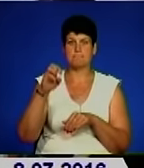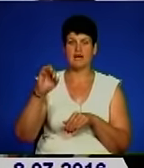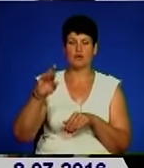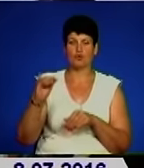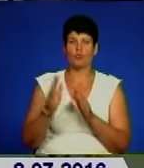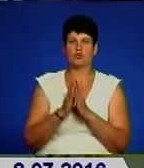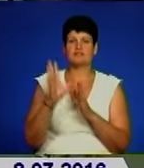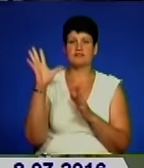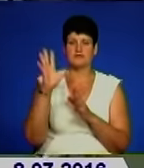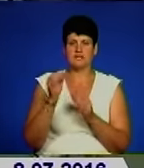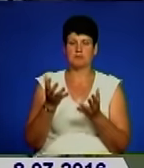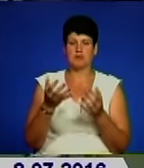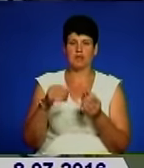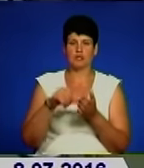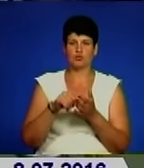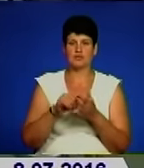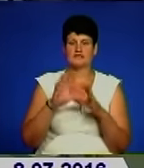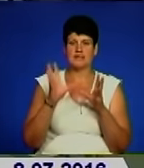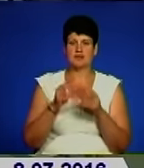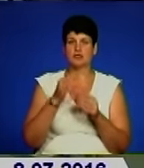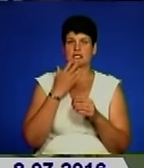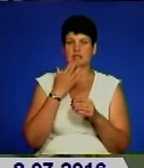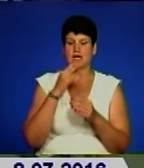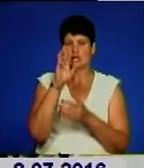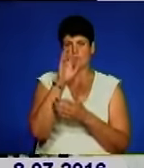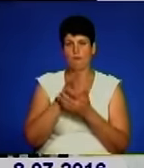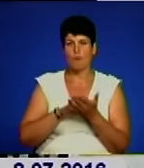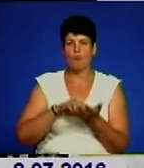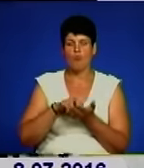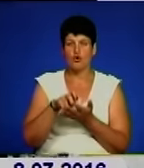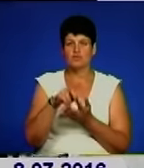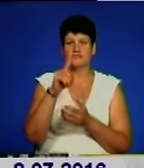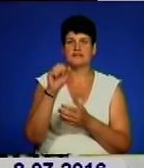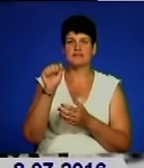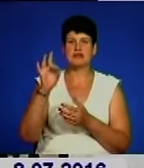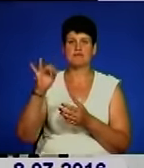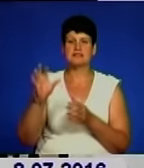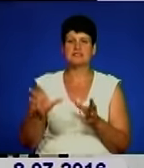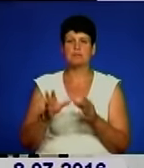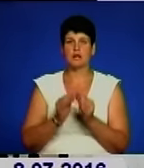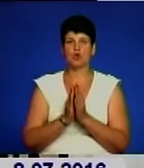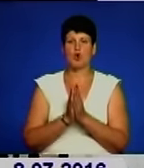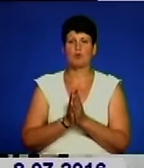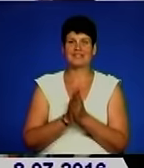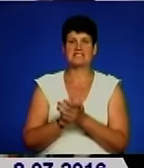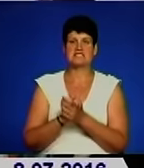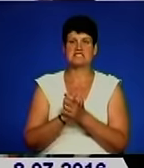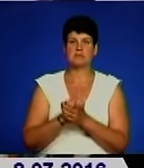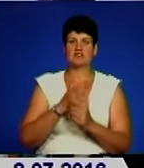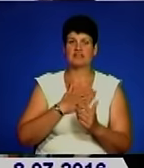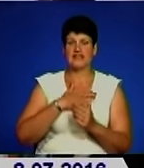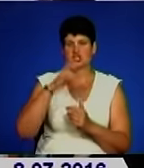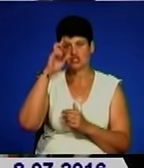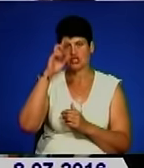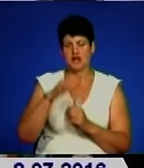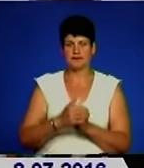взяти участь у загальнонаціональній прощі до Зарваниці, щоб спільно молитися за мир в нашій державі. Я щиро всіх